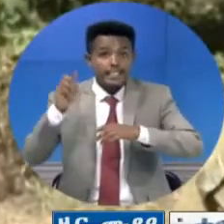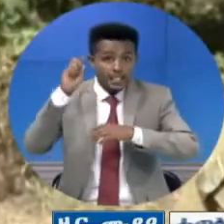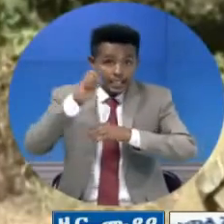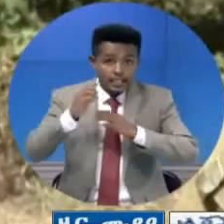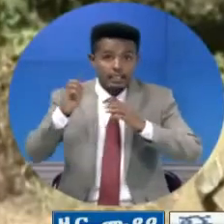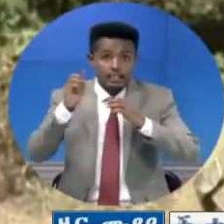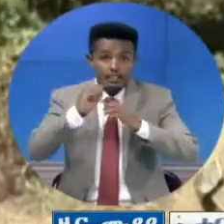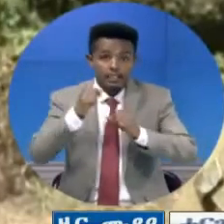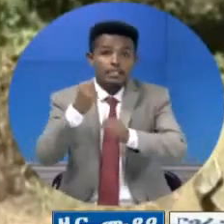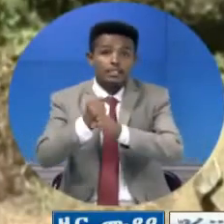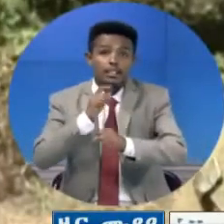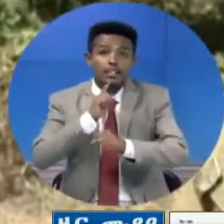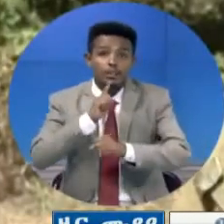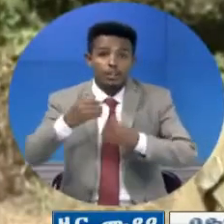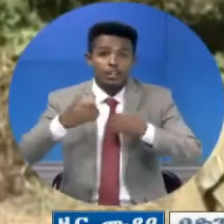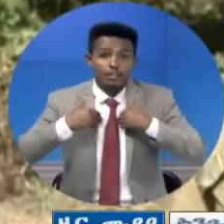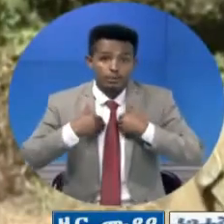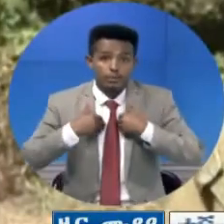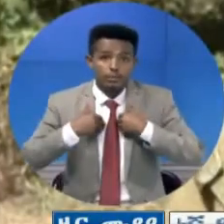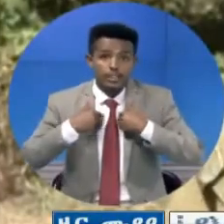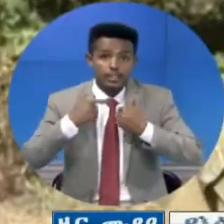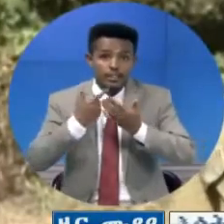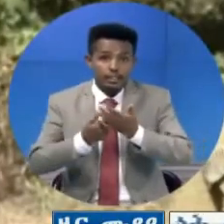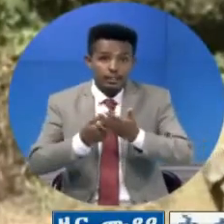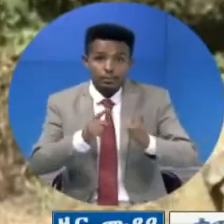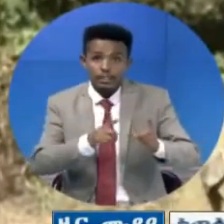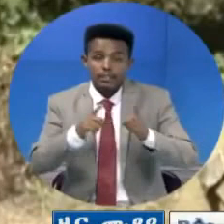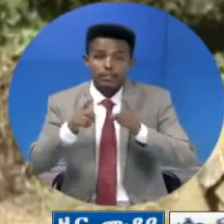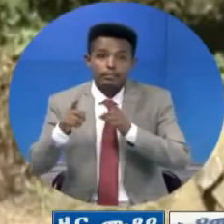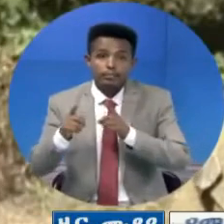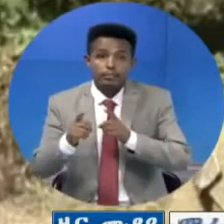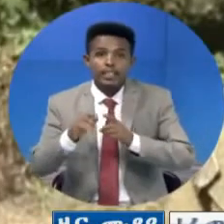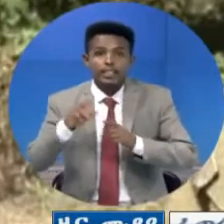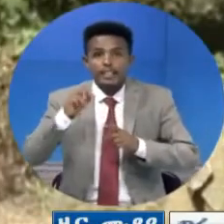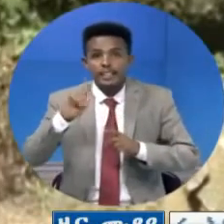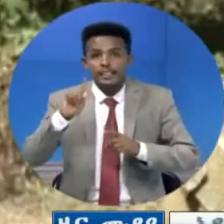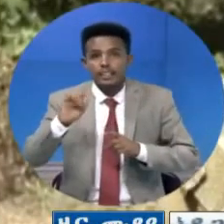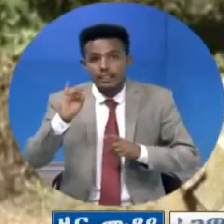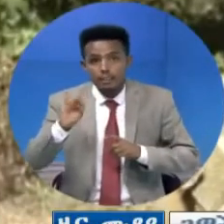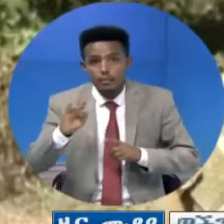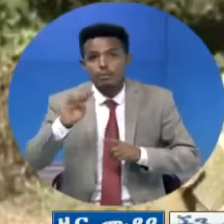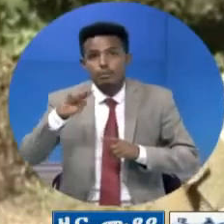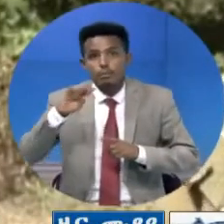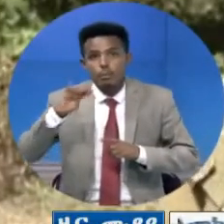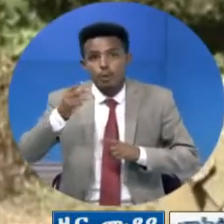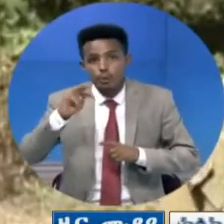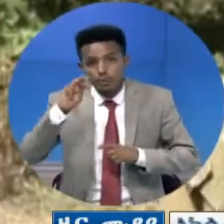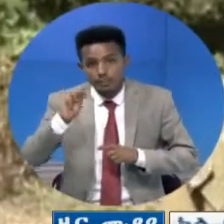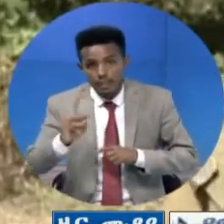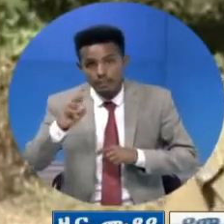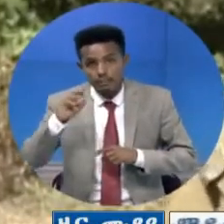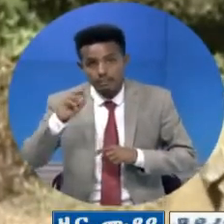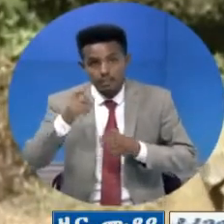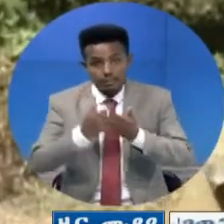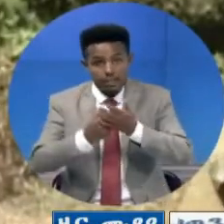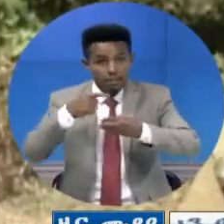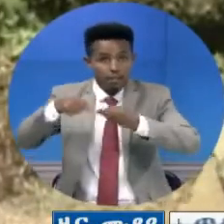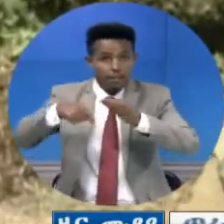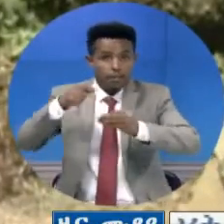በተለያዩ ከተሞች ኃይላችን አለ። ለምሳሌ ደጀን፣ ሞጣ፣ ደብረ ወርቅና እዚህ ደብረ ማርቆስ ነው ስምሪት